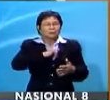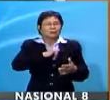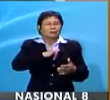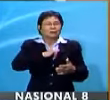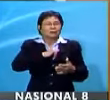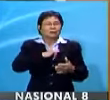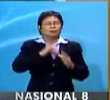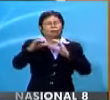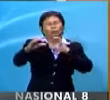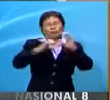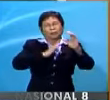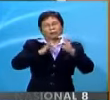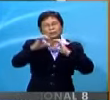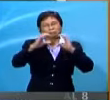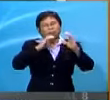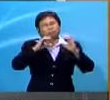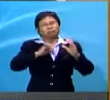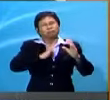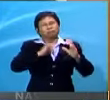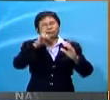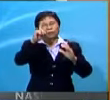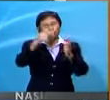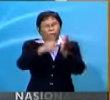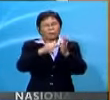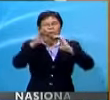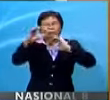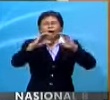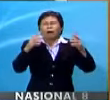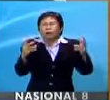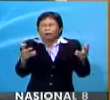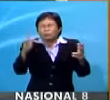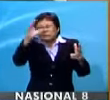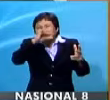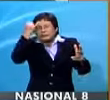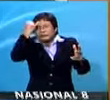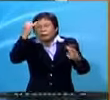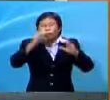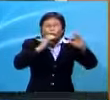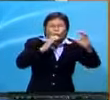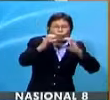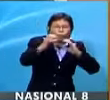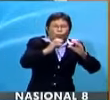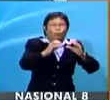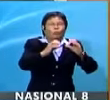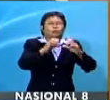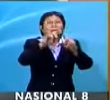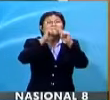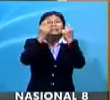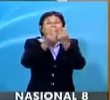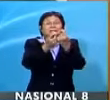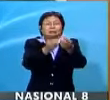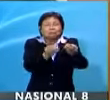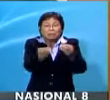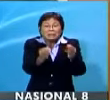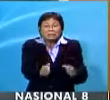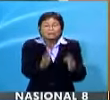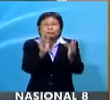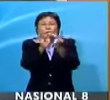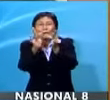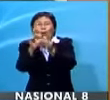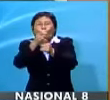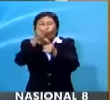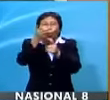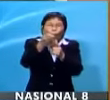lagi satu communication saya Tengah cari Jalan macam mana to communicate among the team managers through portal